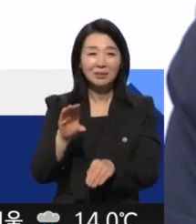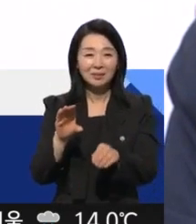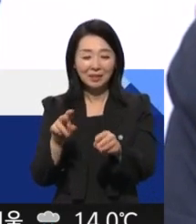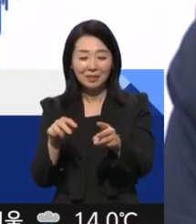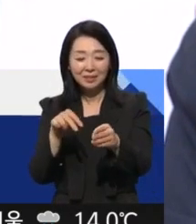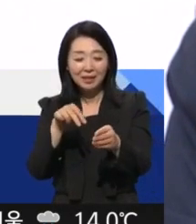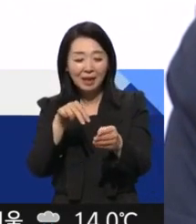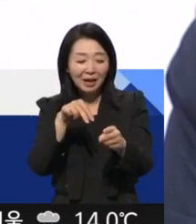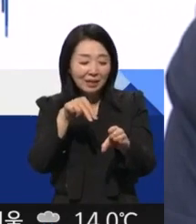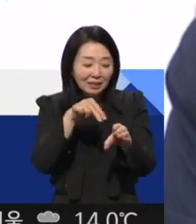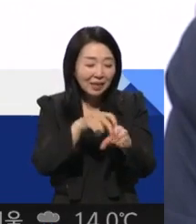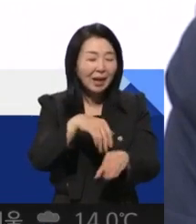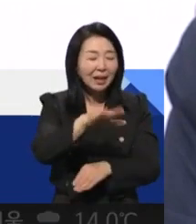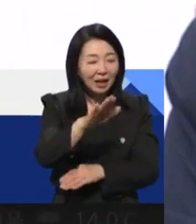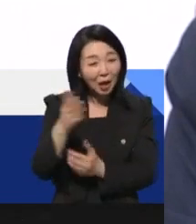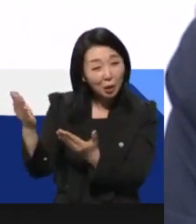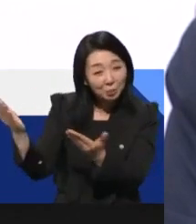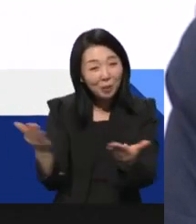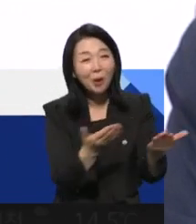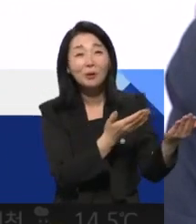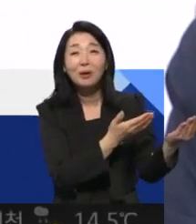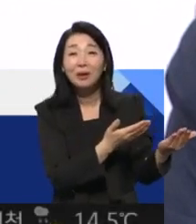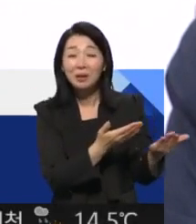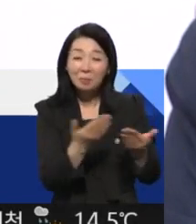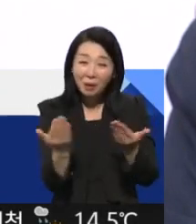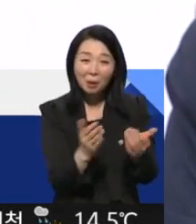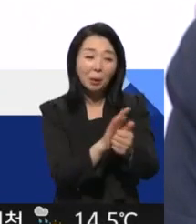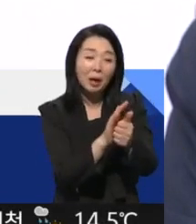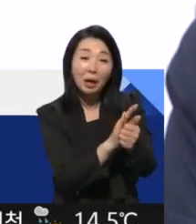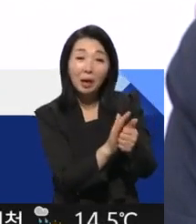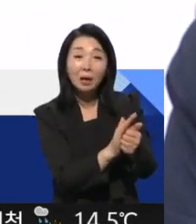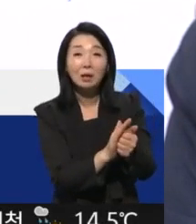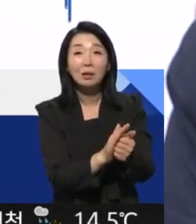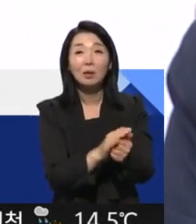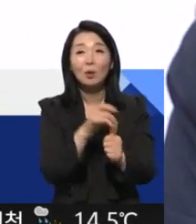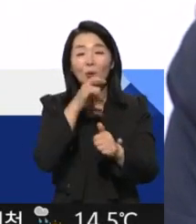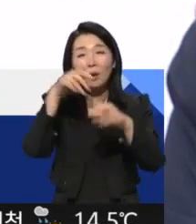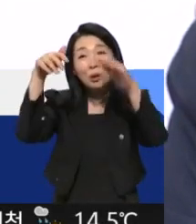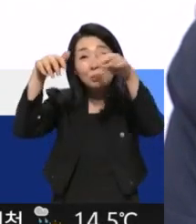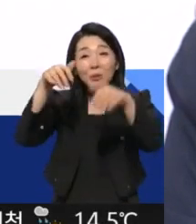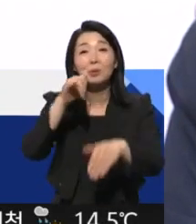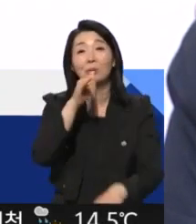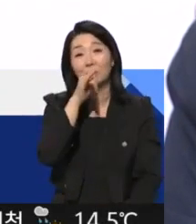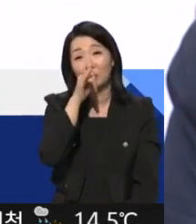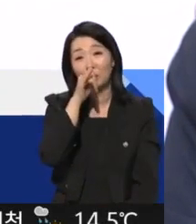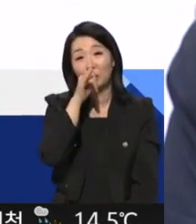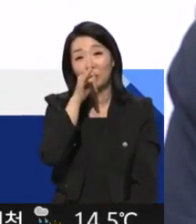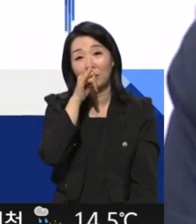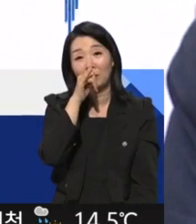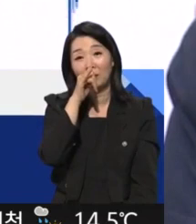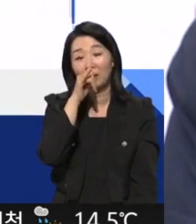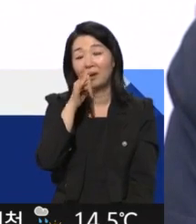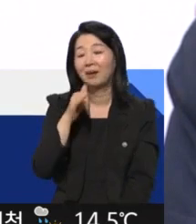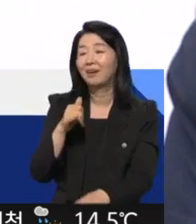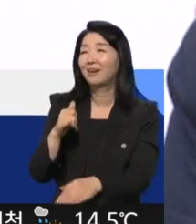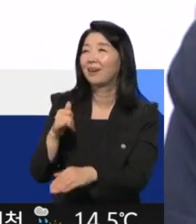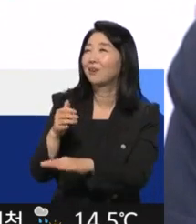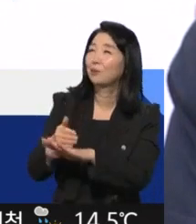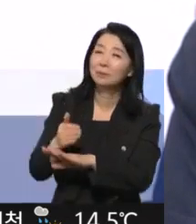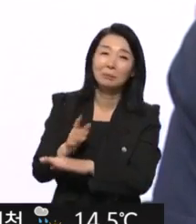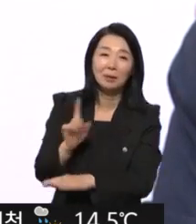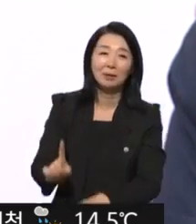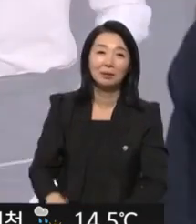보시고 배웅해 주시고 안아주시고 그래서 그때 비도 좀 부슬부슬 내렸는데 고맙더라고요